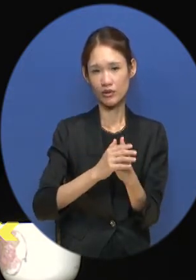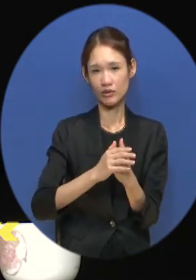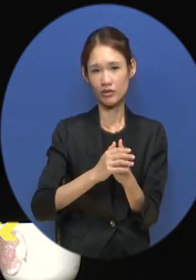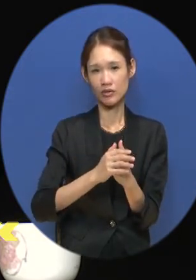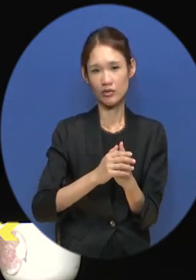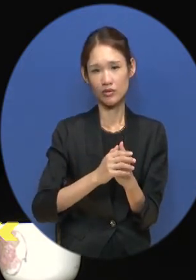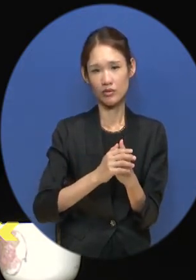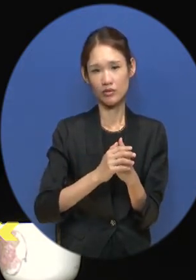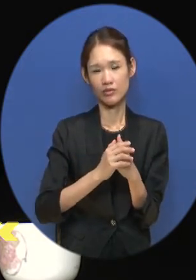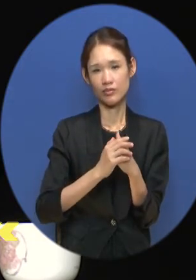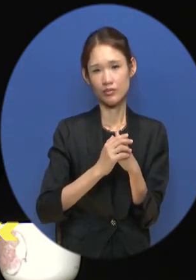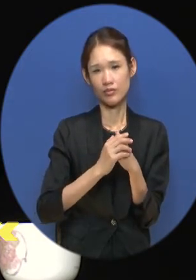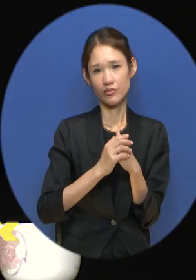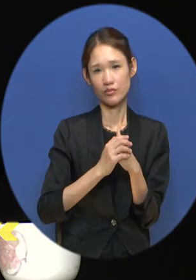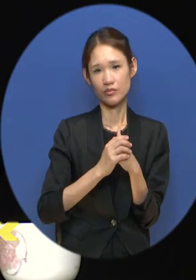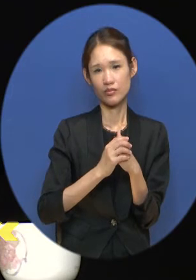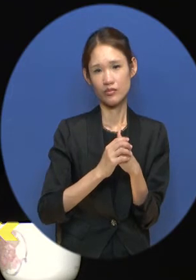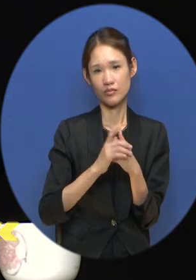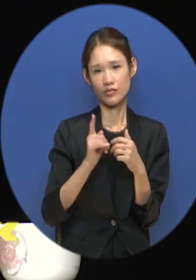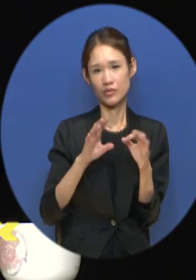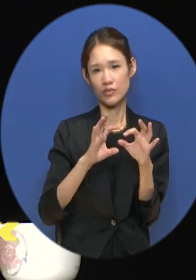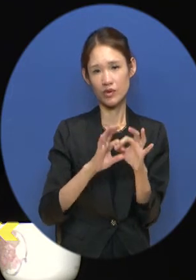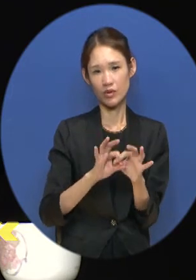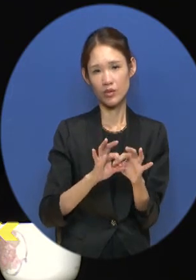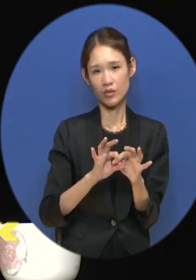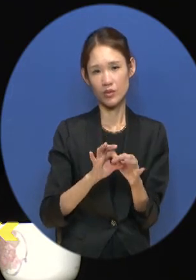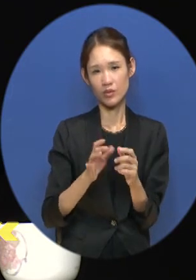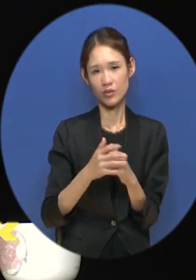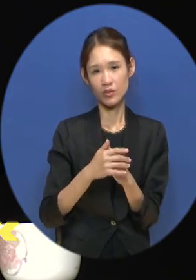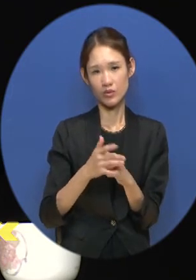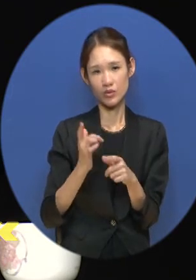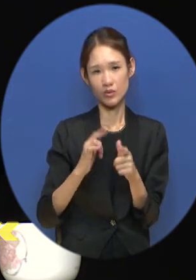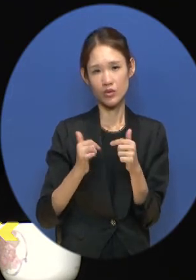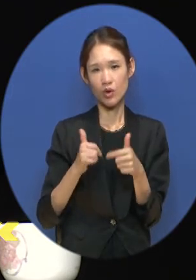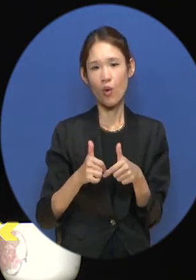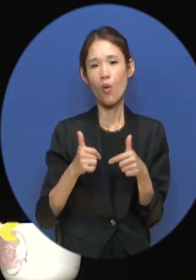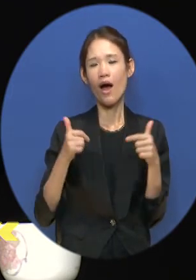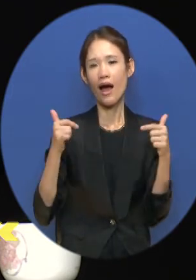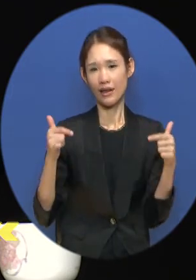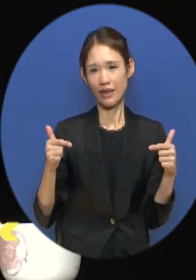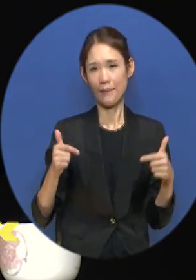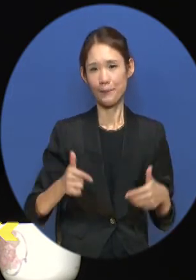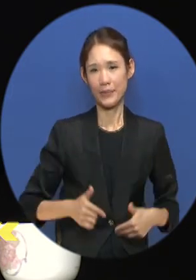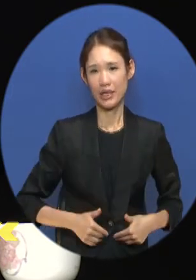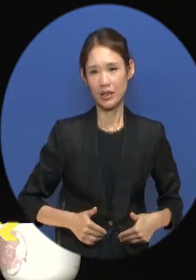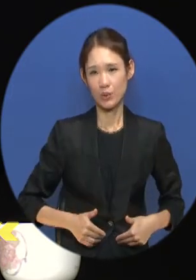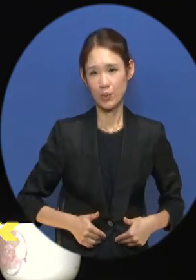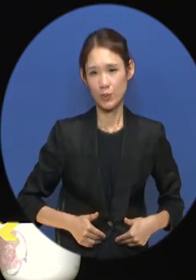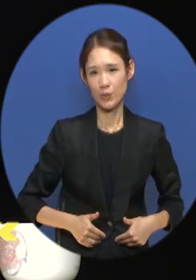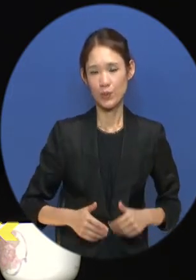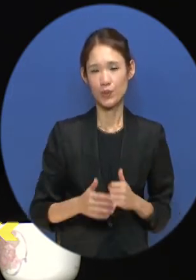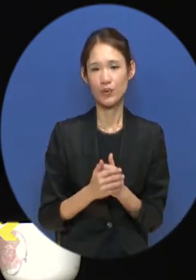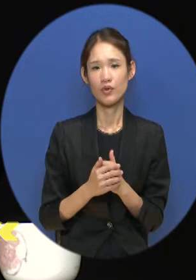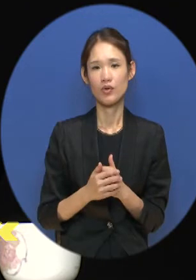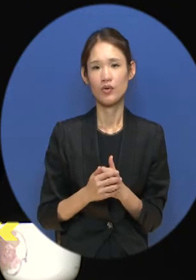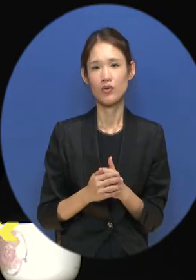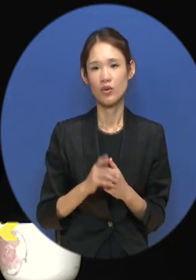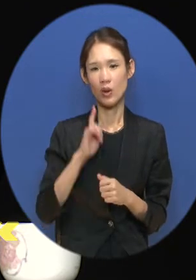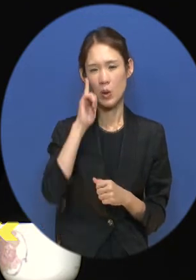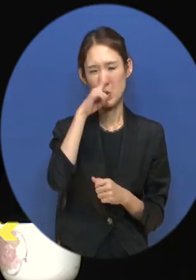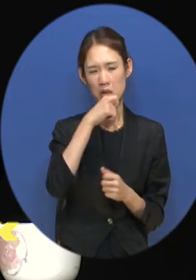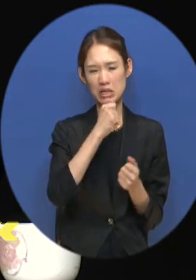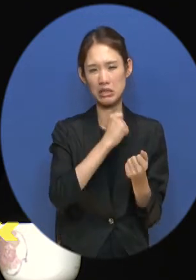센싱을 하고 있죠. 맞습니다. 그래서 이제 이것을 좀 더 확대시켜서 뭐 오염도가 심한